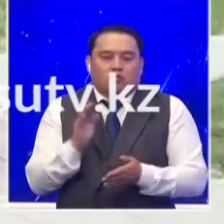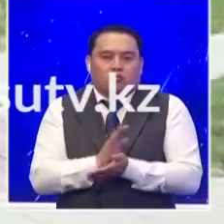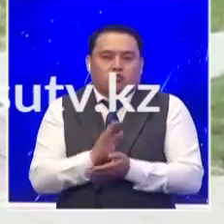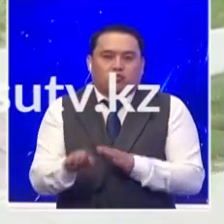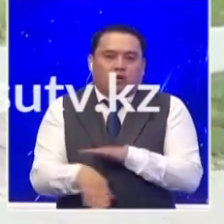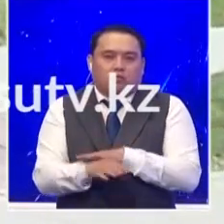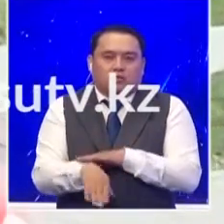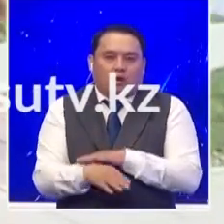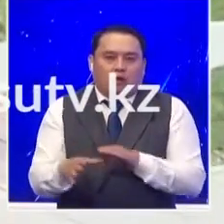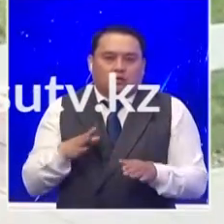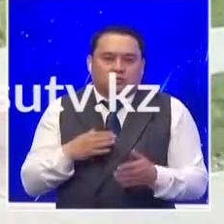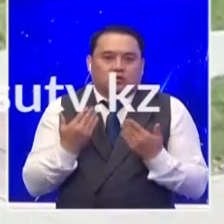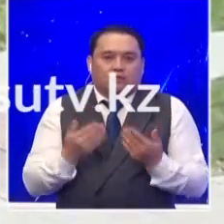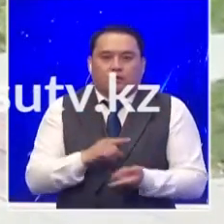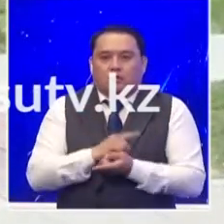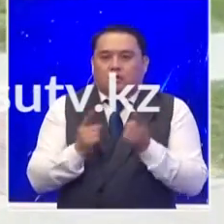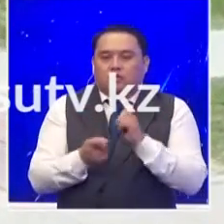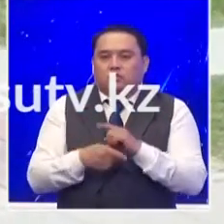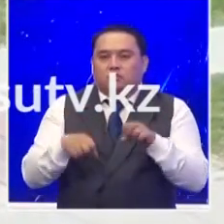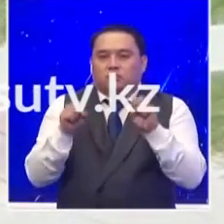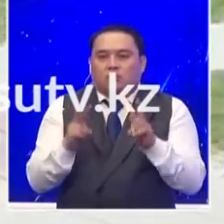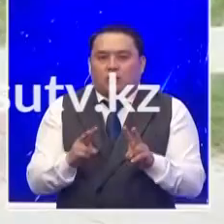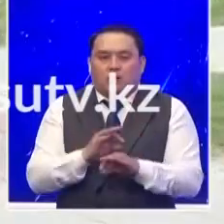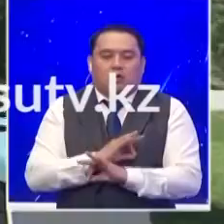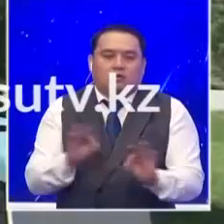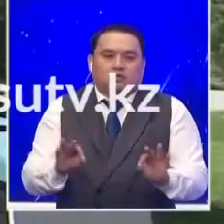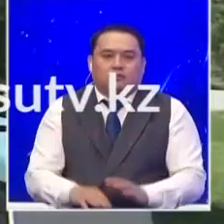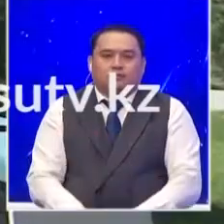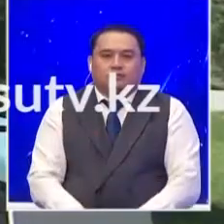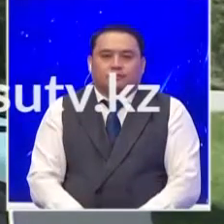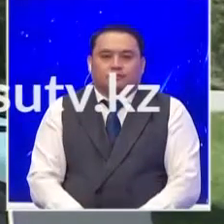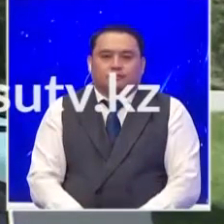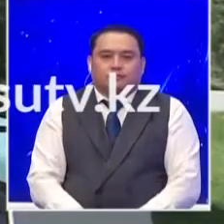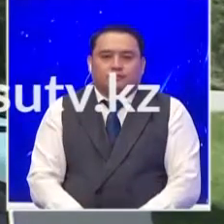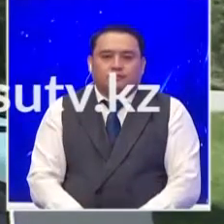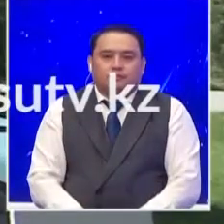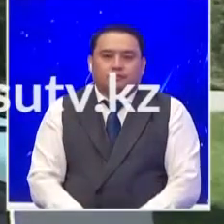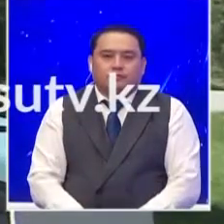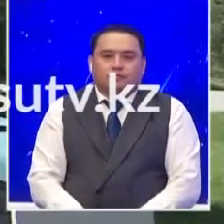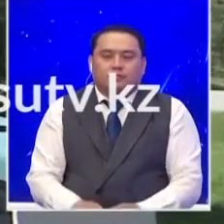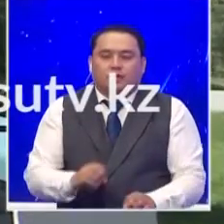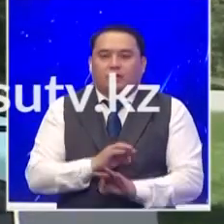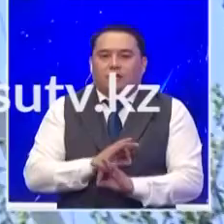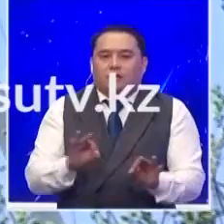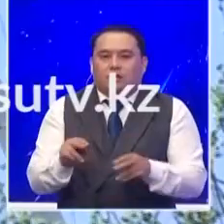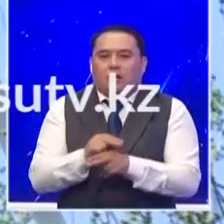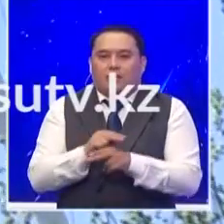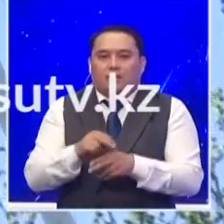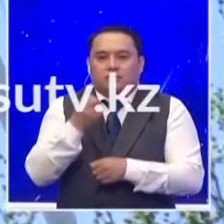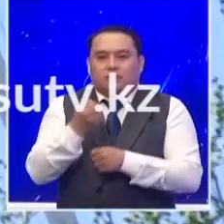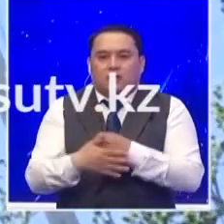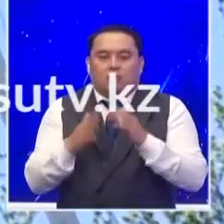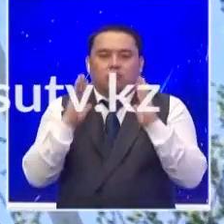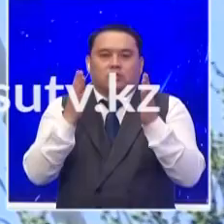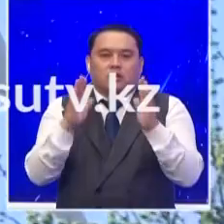было. А вот это вот сделали специально. Хорошо стало. Один из ярких эпизодов жизни Талдыкургана – реконструкция центрального